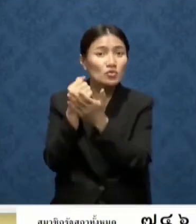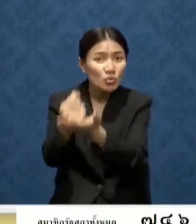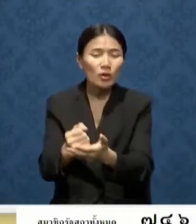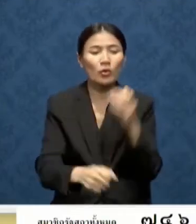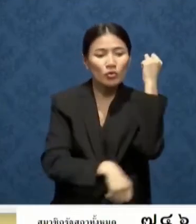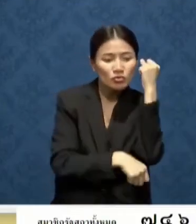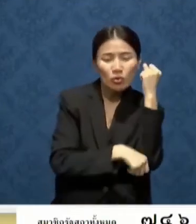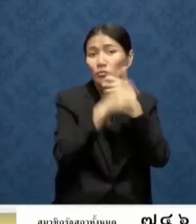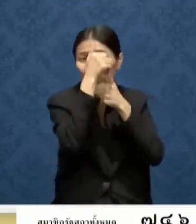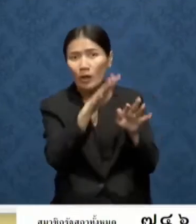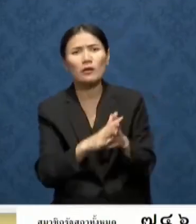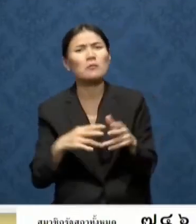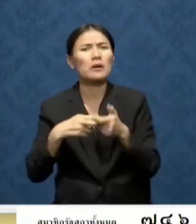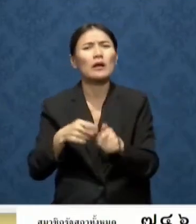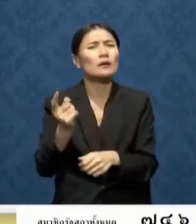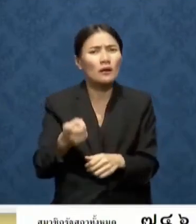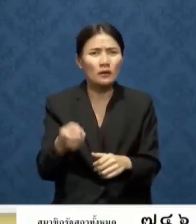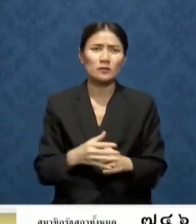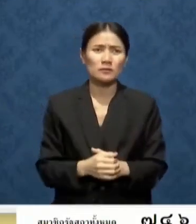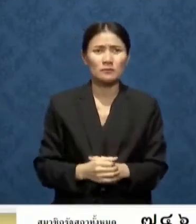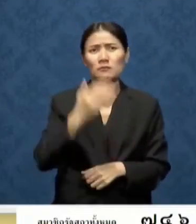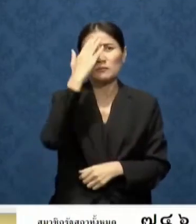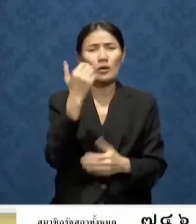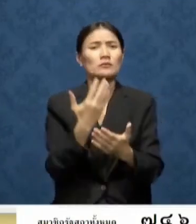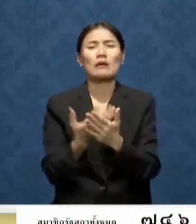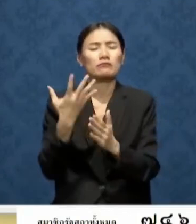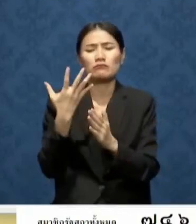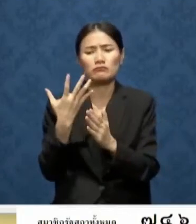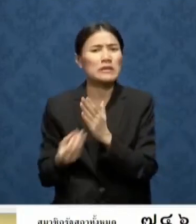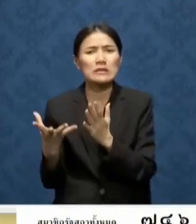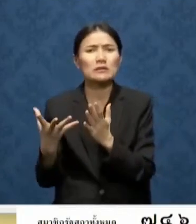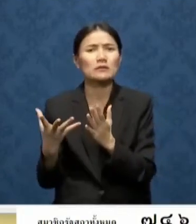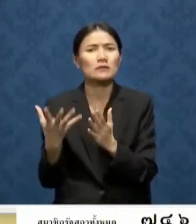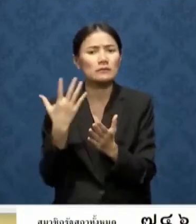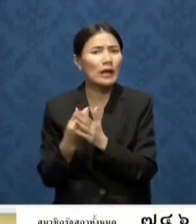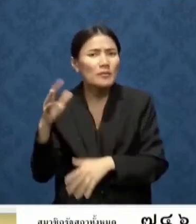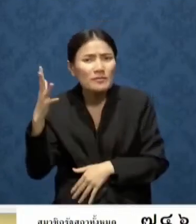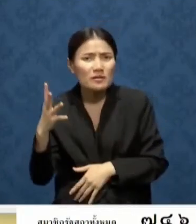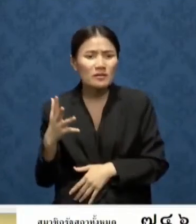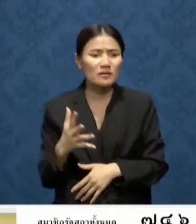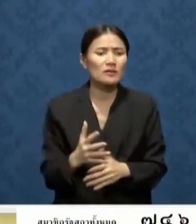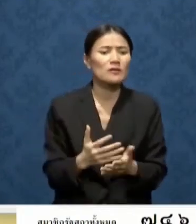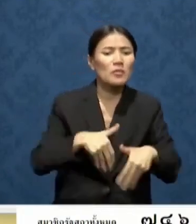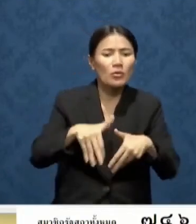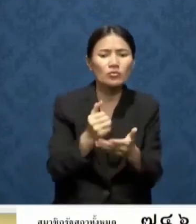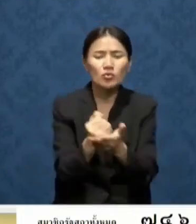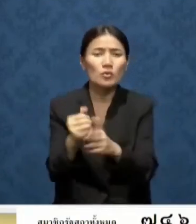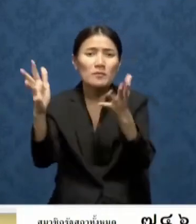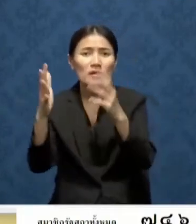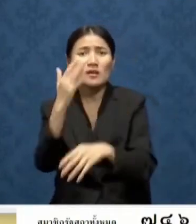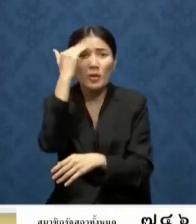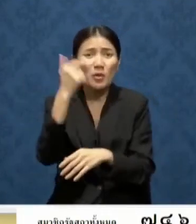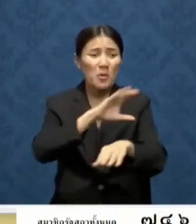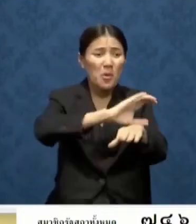คหกขนานก็จะอย่อยู่เพรทจะไม่เหลอเดินไปพัฒนาแดเลิศฑอย เื่องจากสหมดกับแเลิศใหญ่เพรทํา